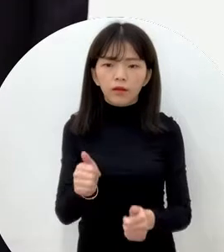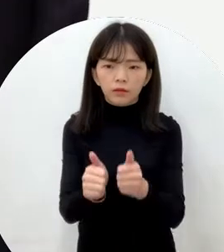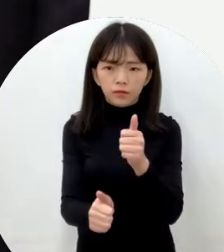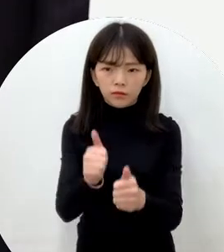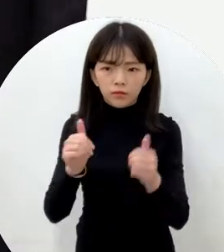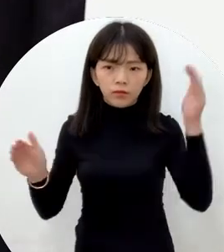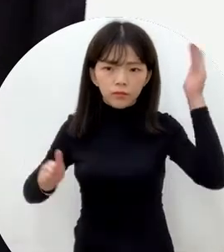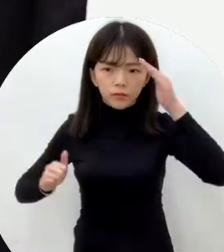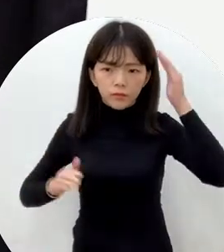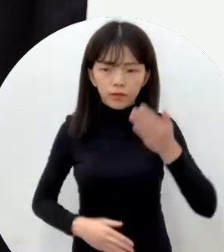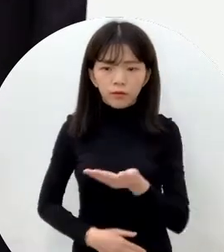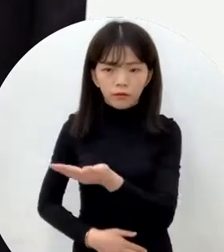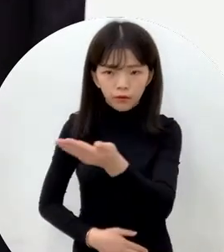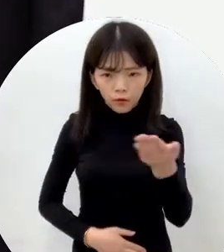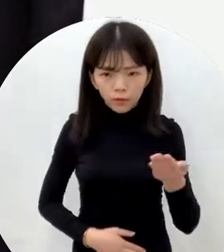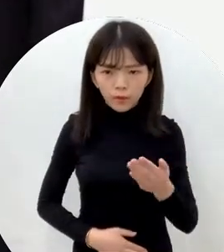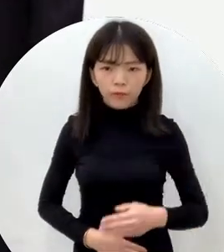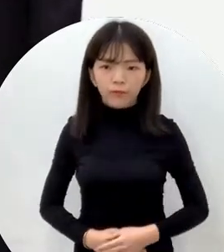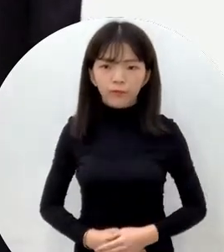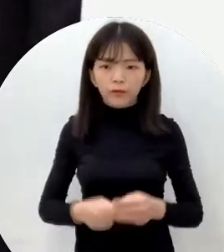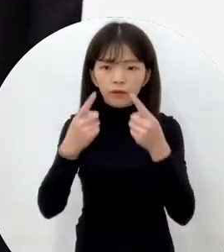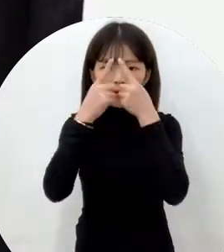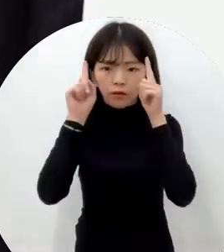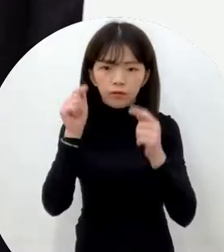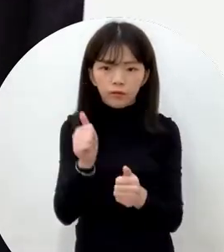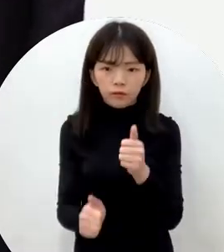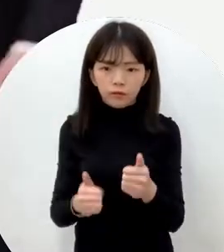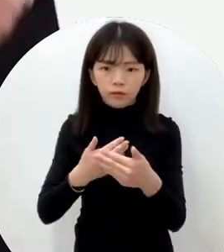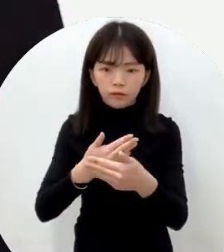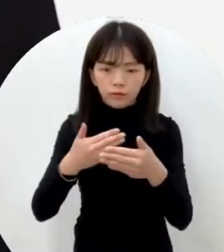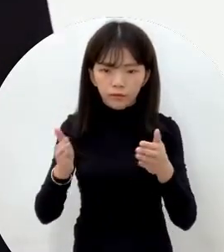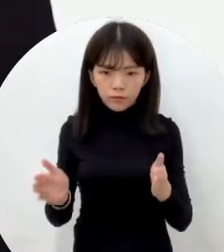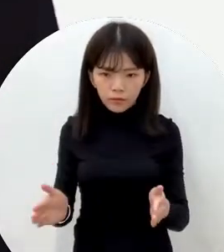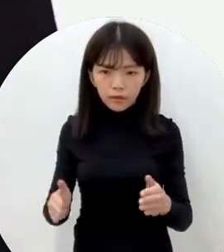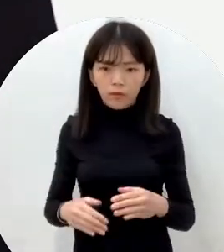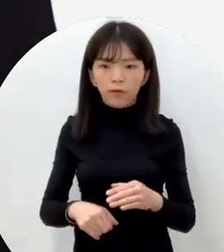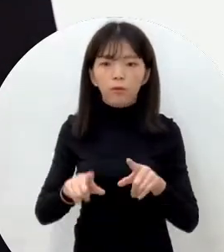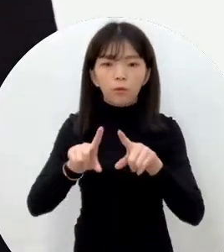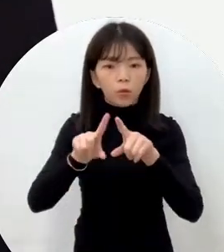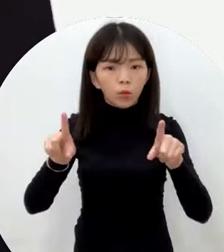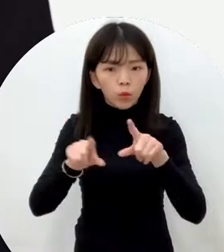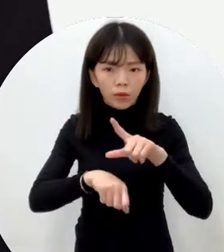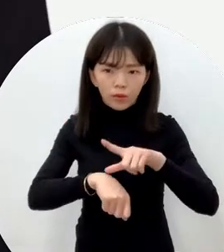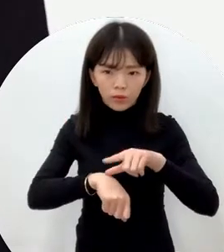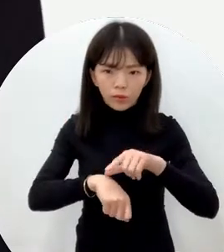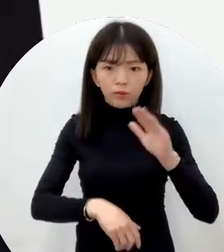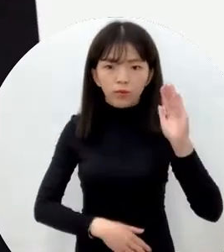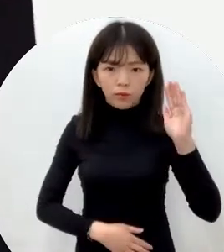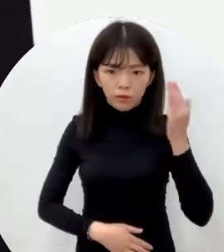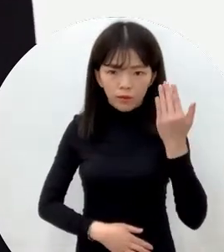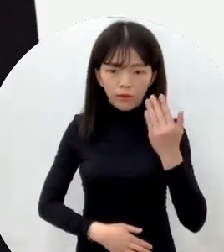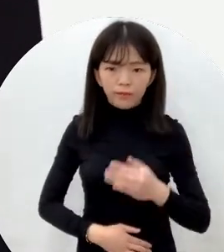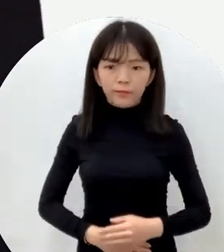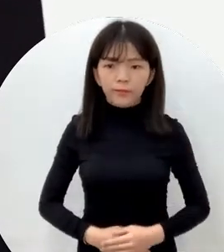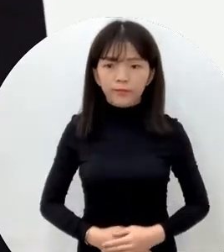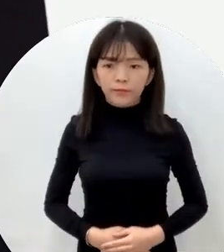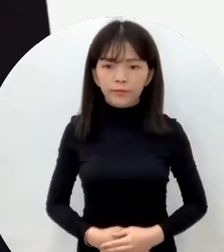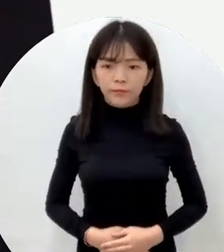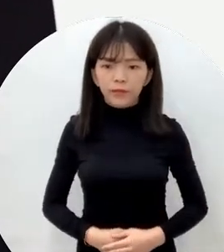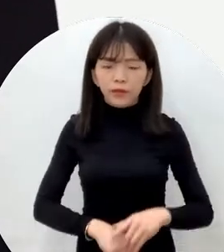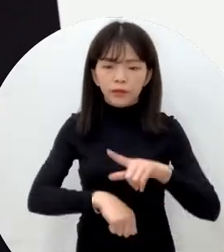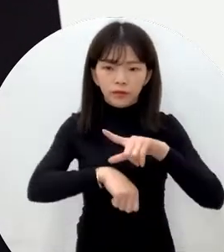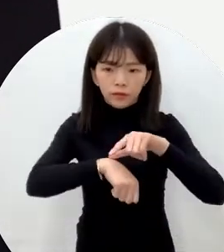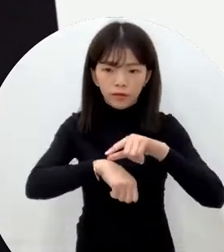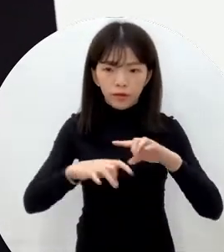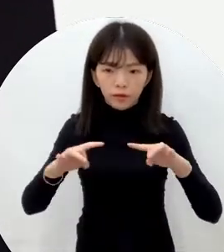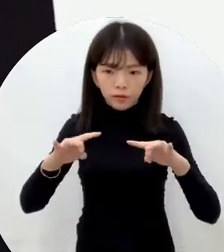수험생 여러분, 수능 시험실에는 시침, 분침, 초침이 있는 아날로그 시계로 블루투스 등 통신 결제